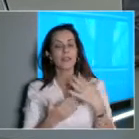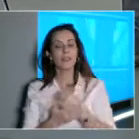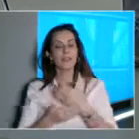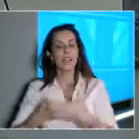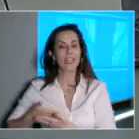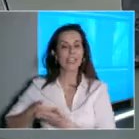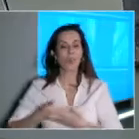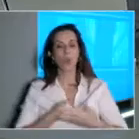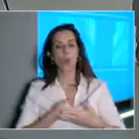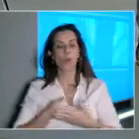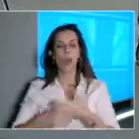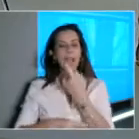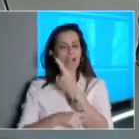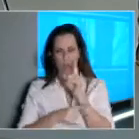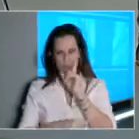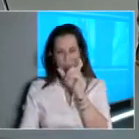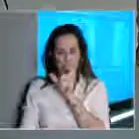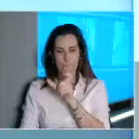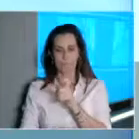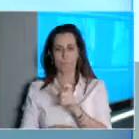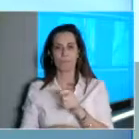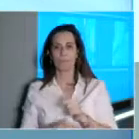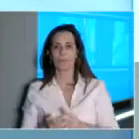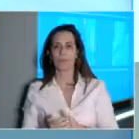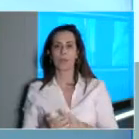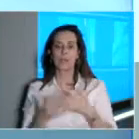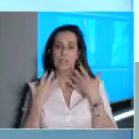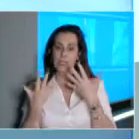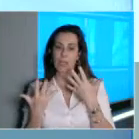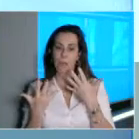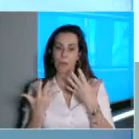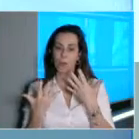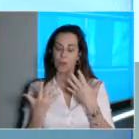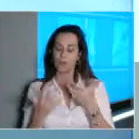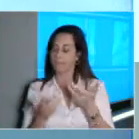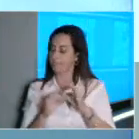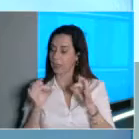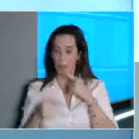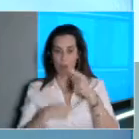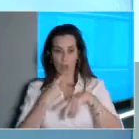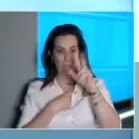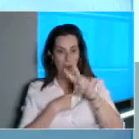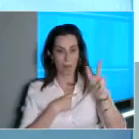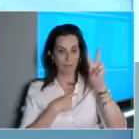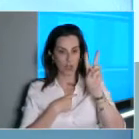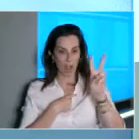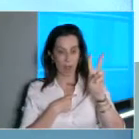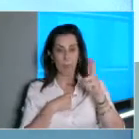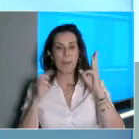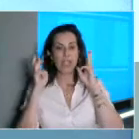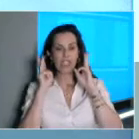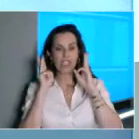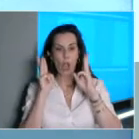של תינוק הקסם. והסיפור היפה הזה הוא סיפור שמתחיל מאוד לא יפה. בשנת 2002, העיר